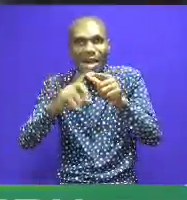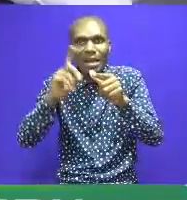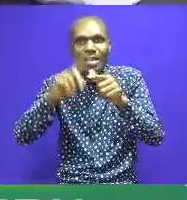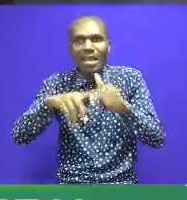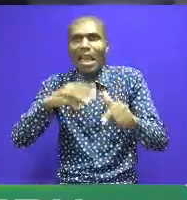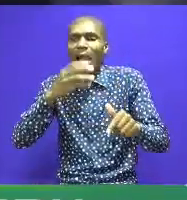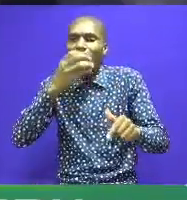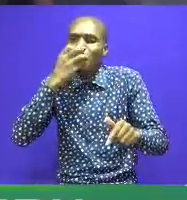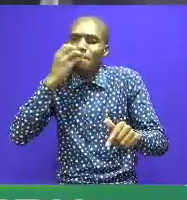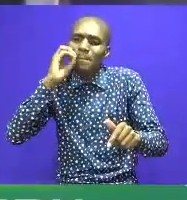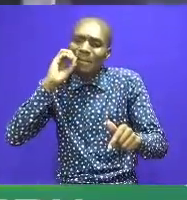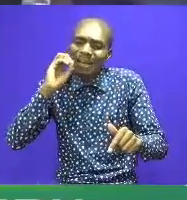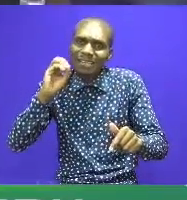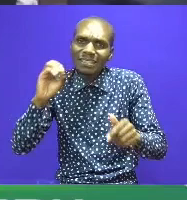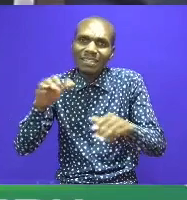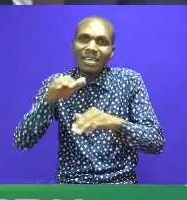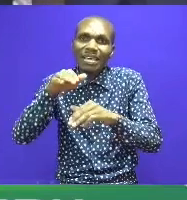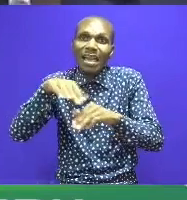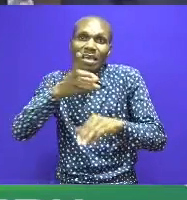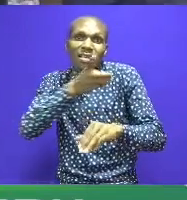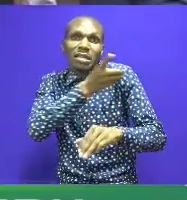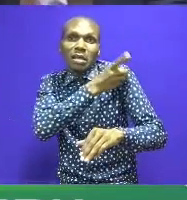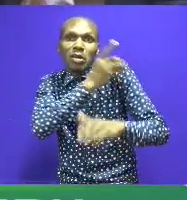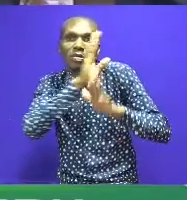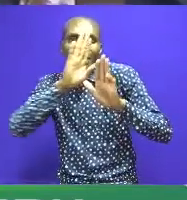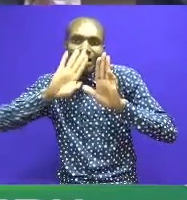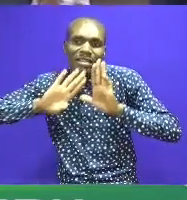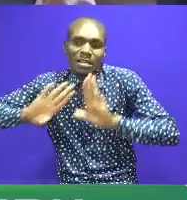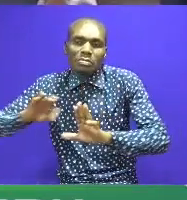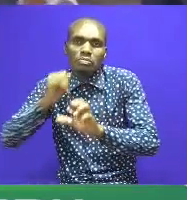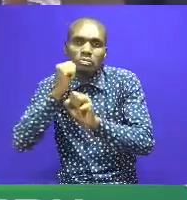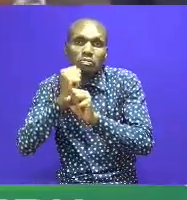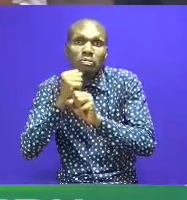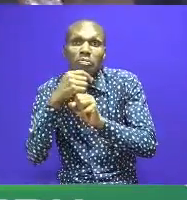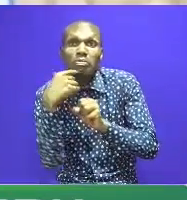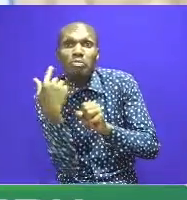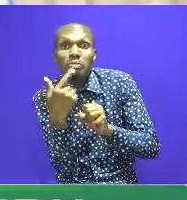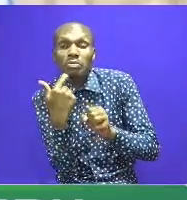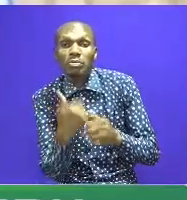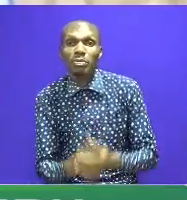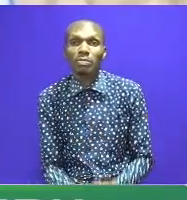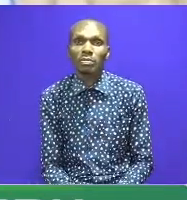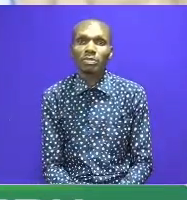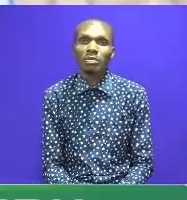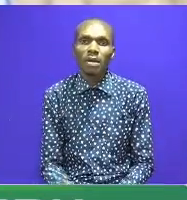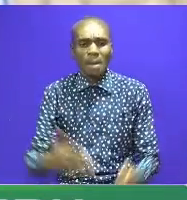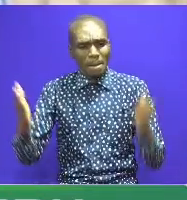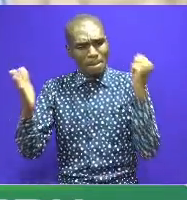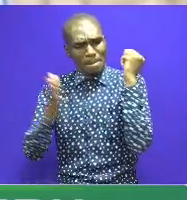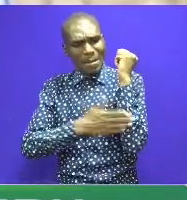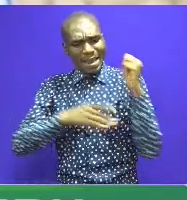bagikeria egekore kyona kunganya abanyagitari gotigwa gukora egasiyabo. Unfortunately,